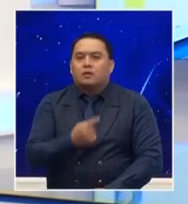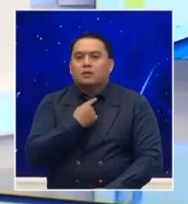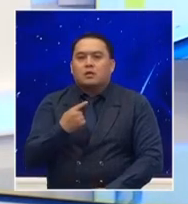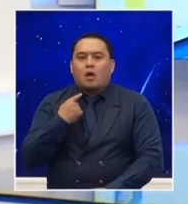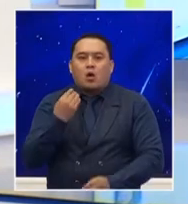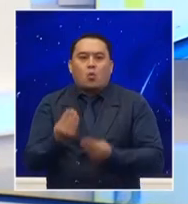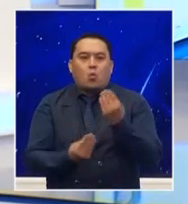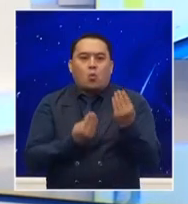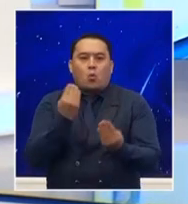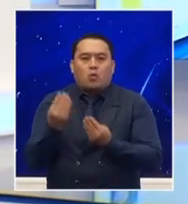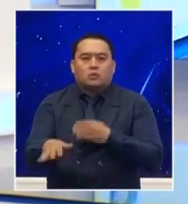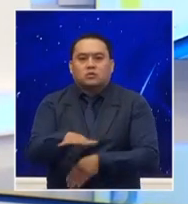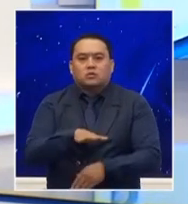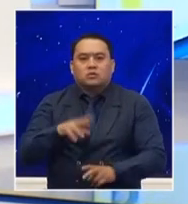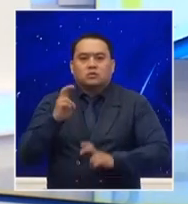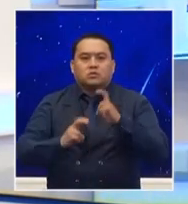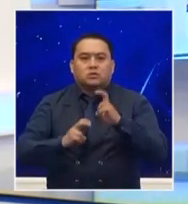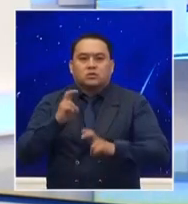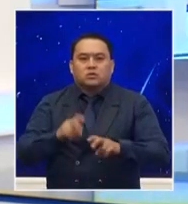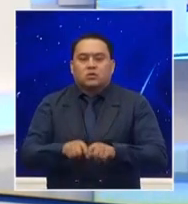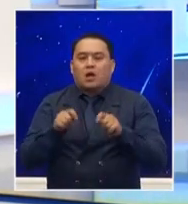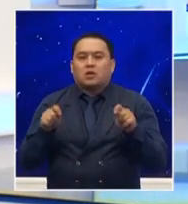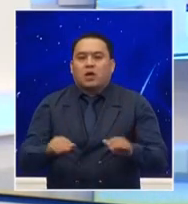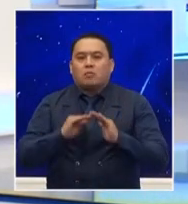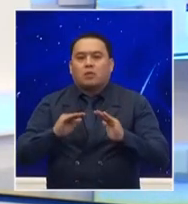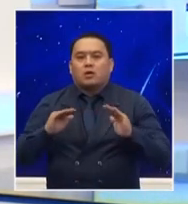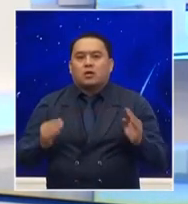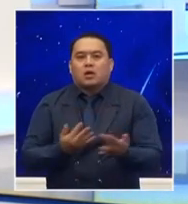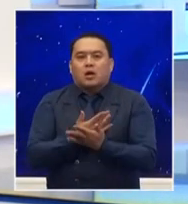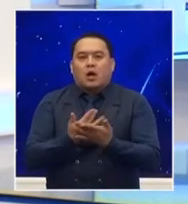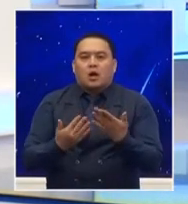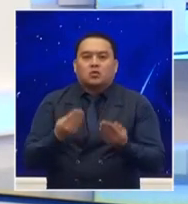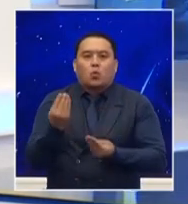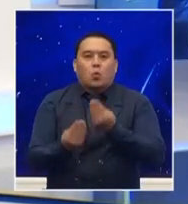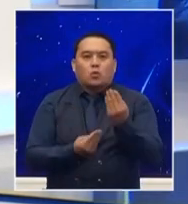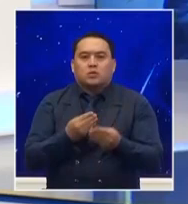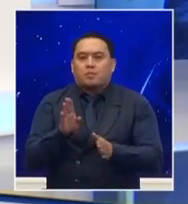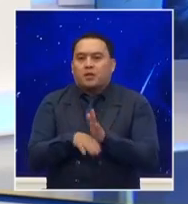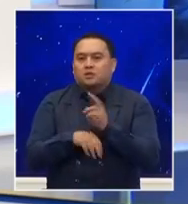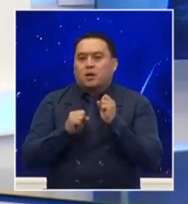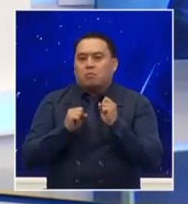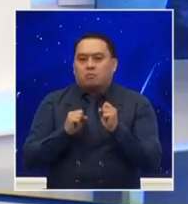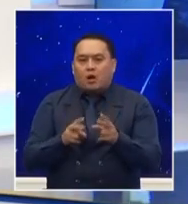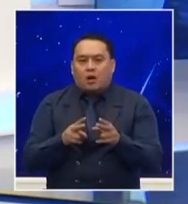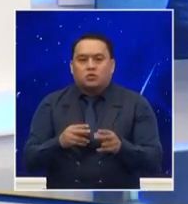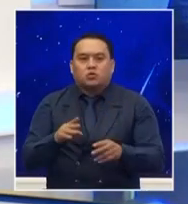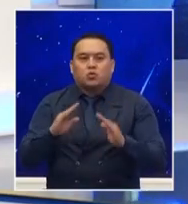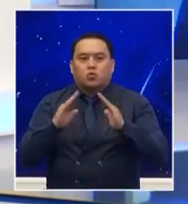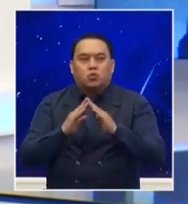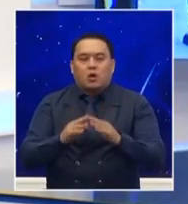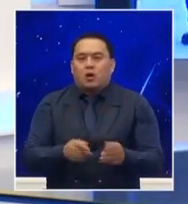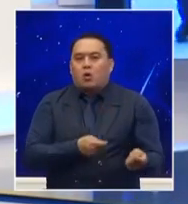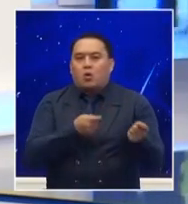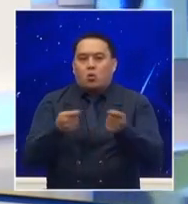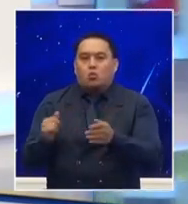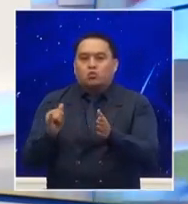Талдықорғанда ойын алаңдарын шығаратын цех іске қосылды. Балаларға арналған түрлі конструкциялар қауіпсіз, әрі үй аулаларына апарып